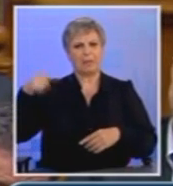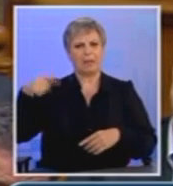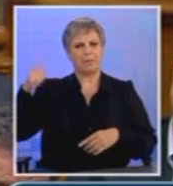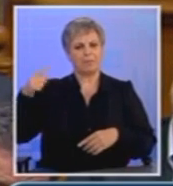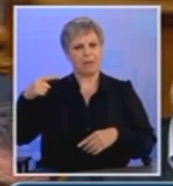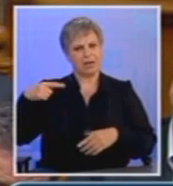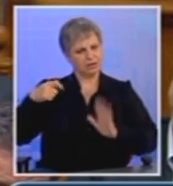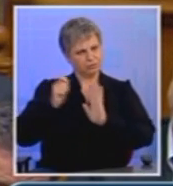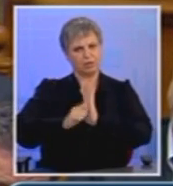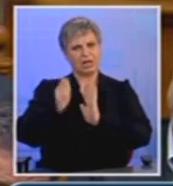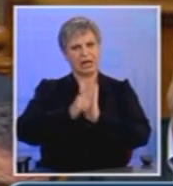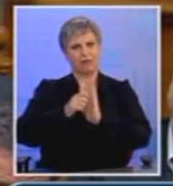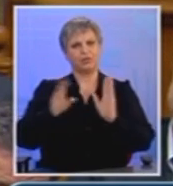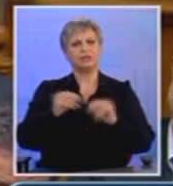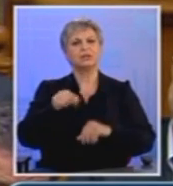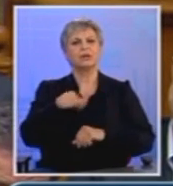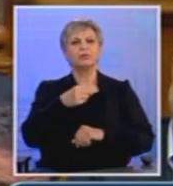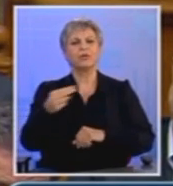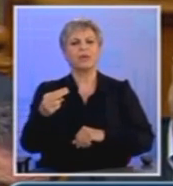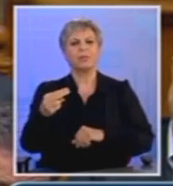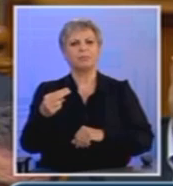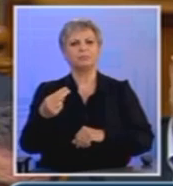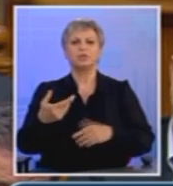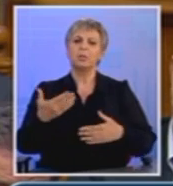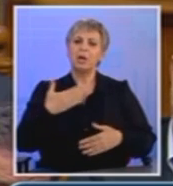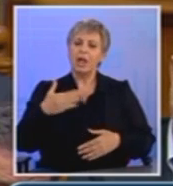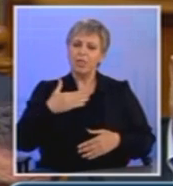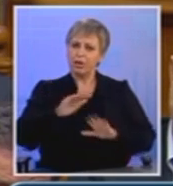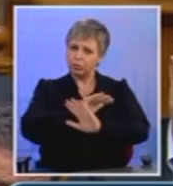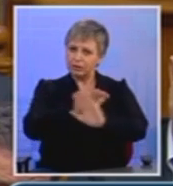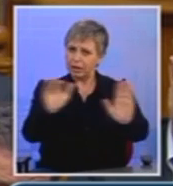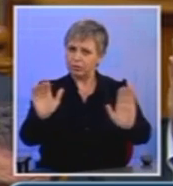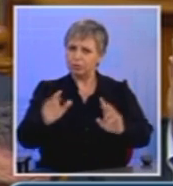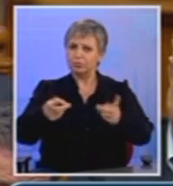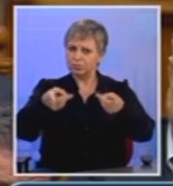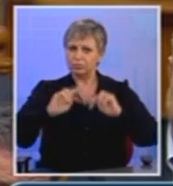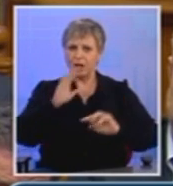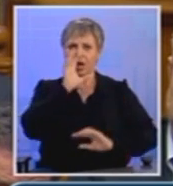μέρες θα ήθελα να σας ρωτήσω με μεγάλη ειλικρίνεια